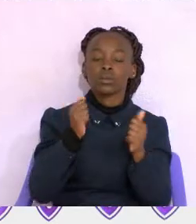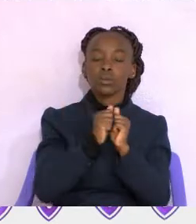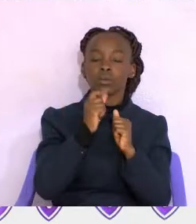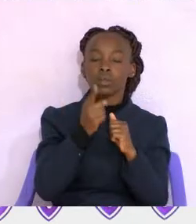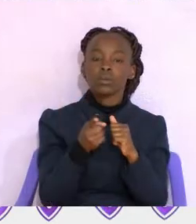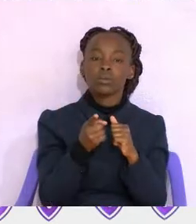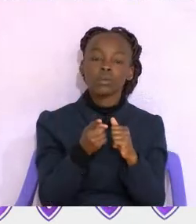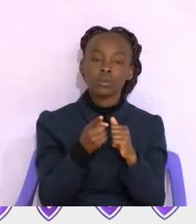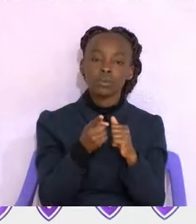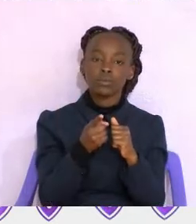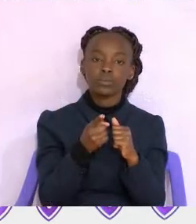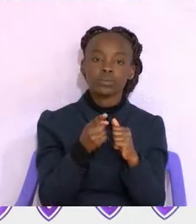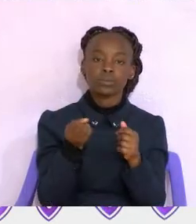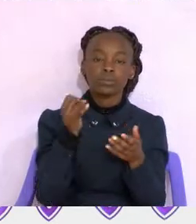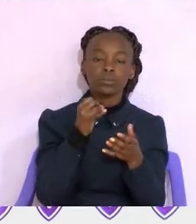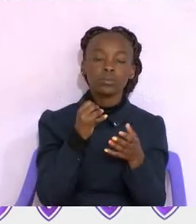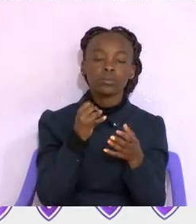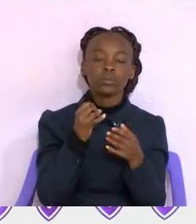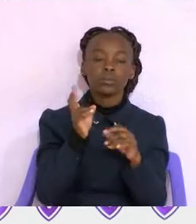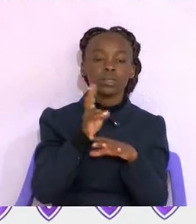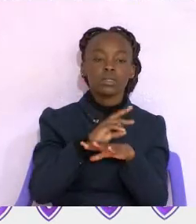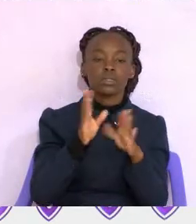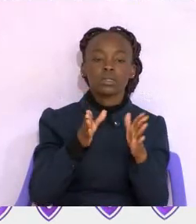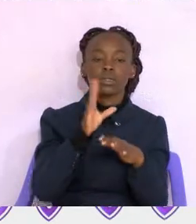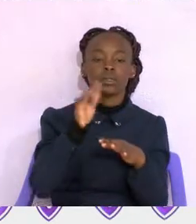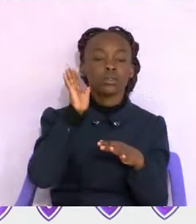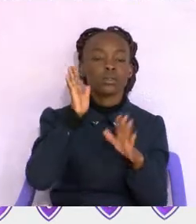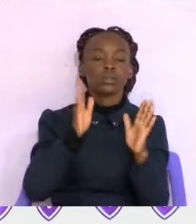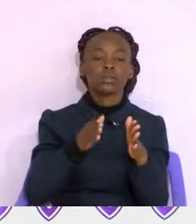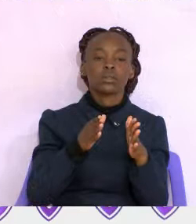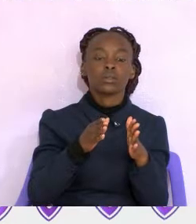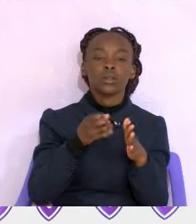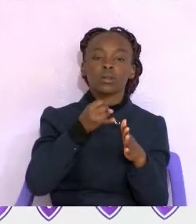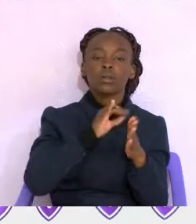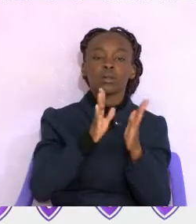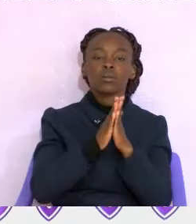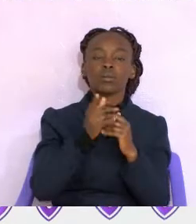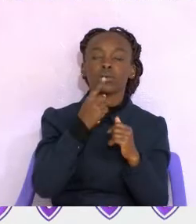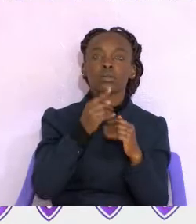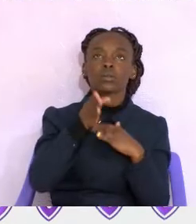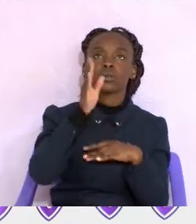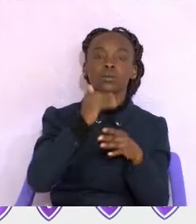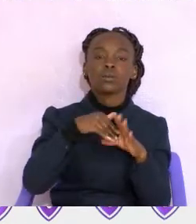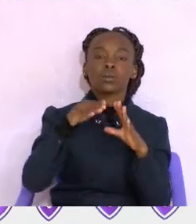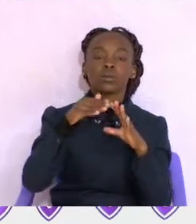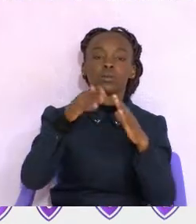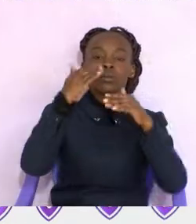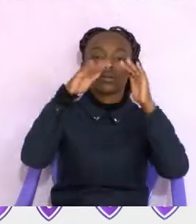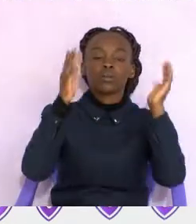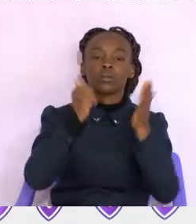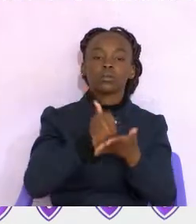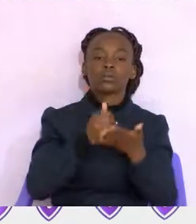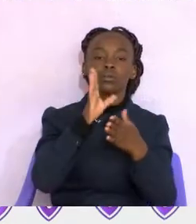msikilizaji. Itakuwa salama kwako mtazamaji. Kwa hiyo nikubalie nikuombe ili Mungu wa mbinguni akusaidie na ukaweze